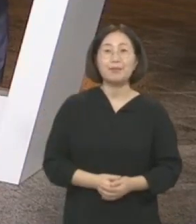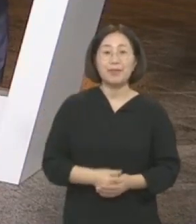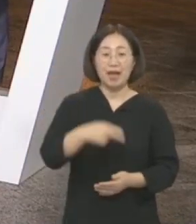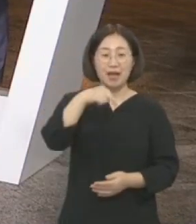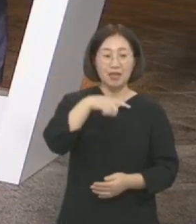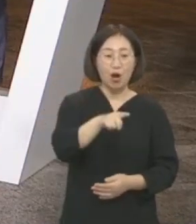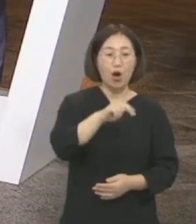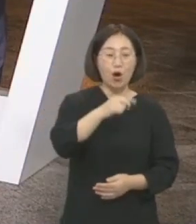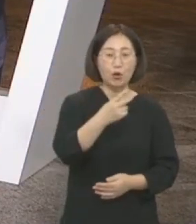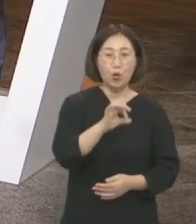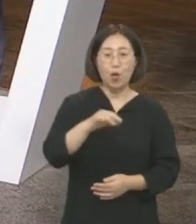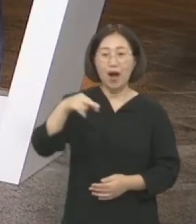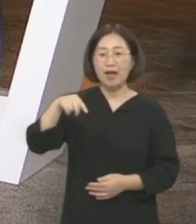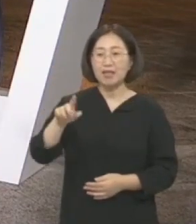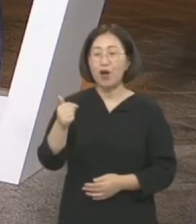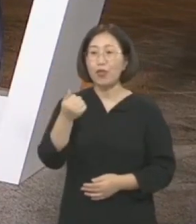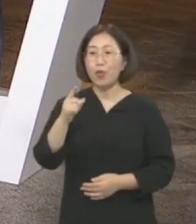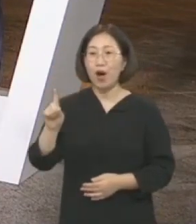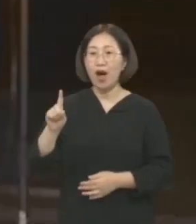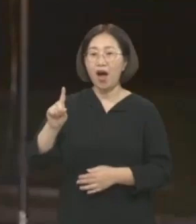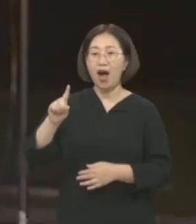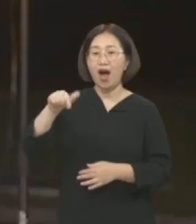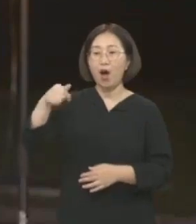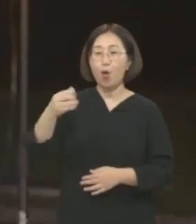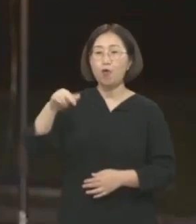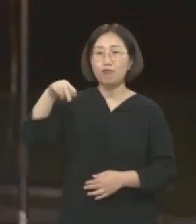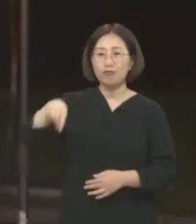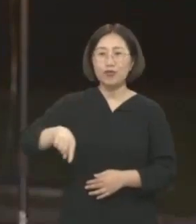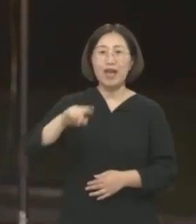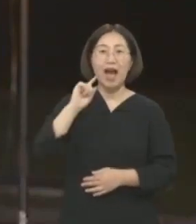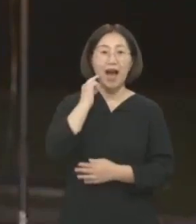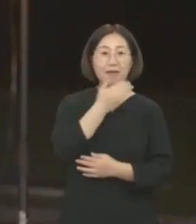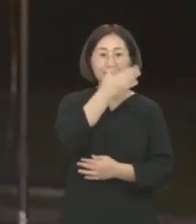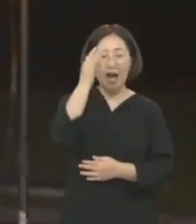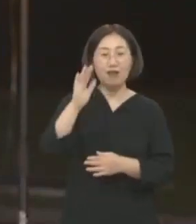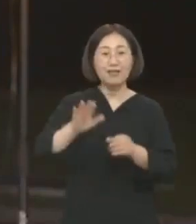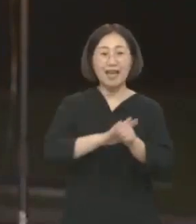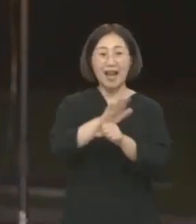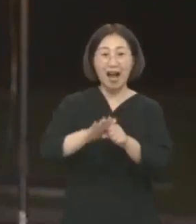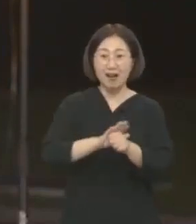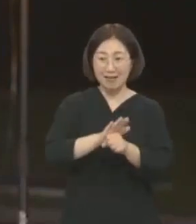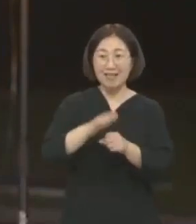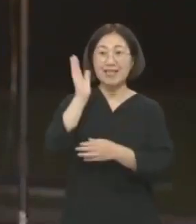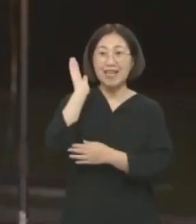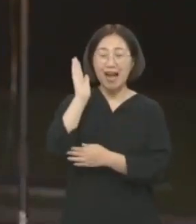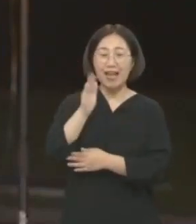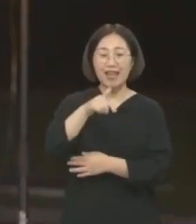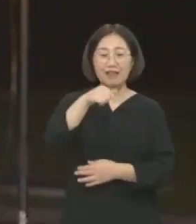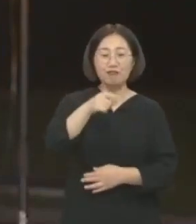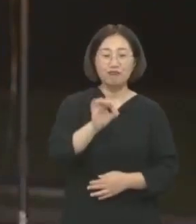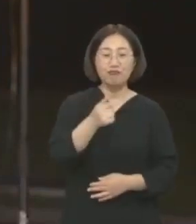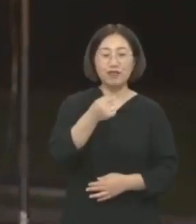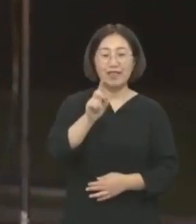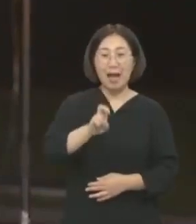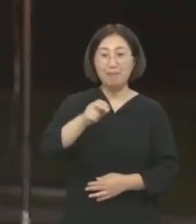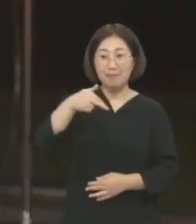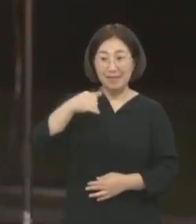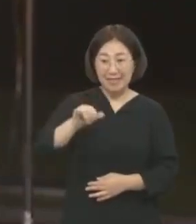서동과 선화공주의 아름다운 사랑 이야기가 전해지는 것으로 유명한 북남지가 있고요.